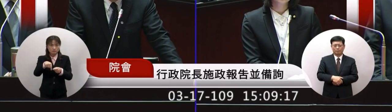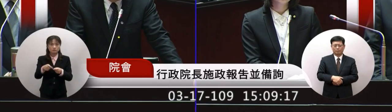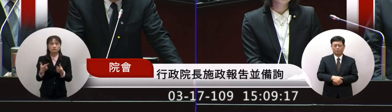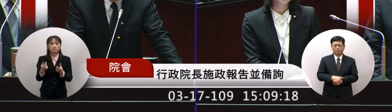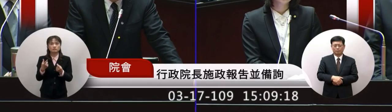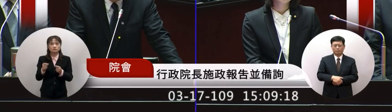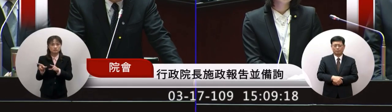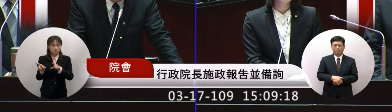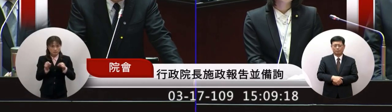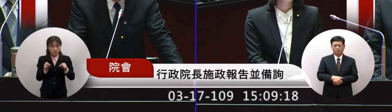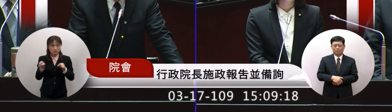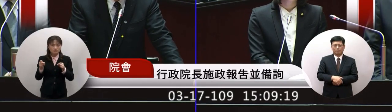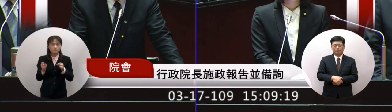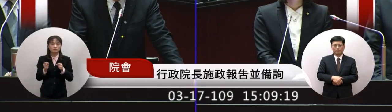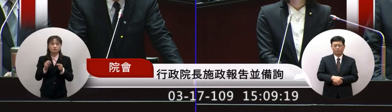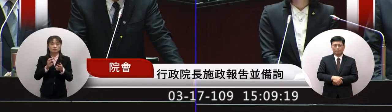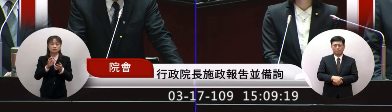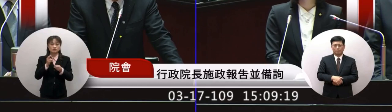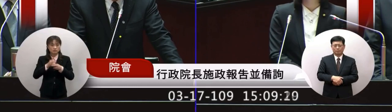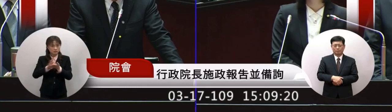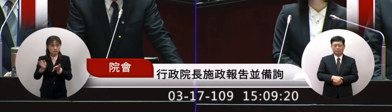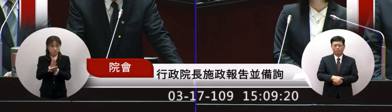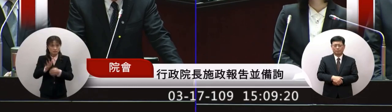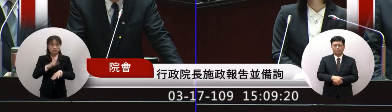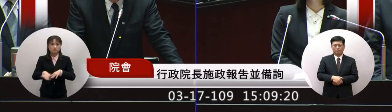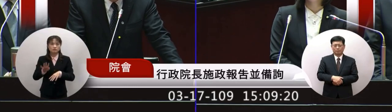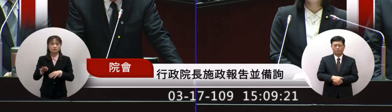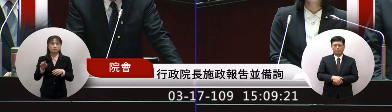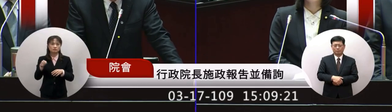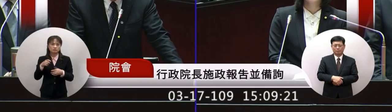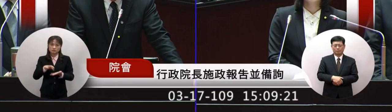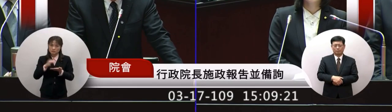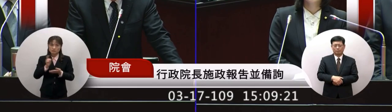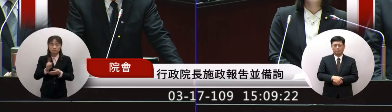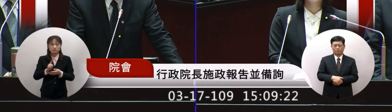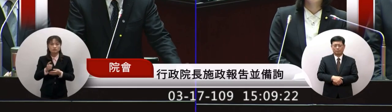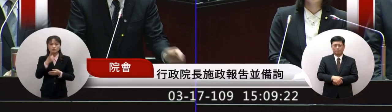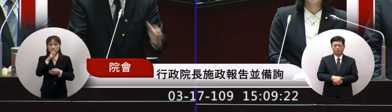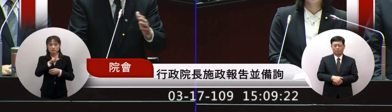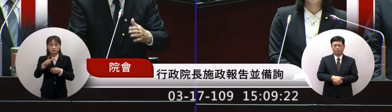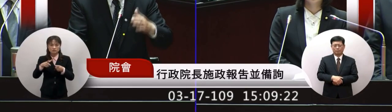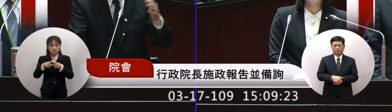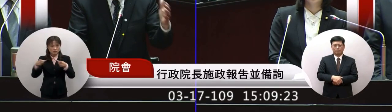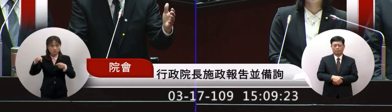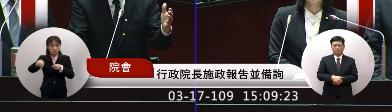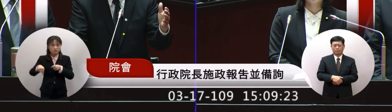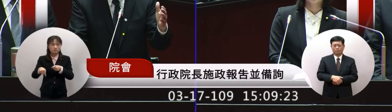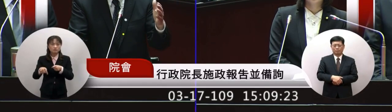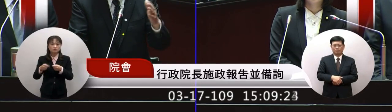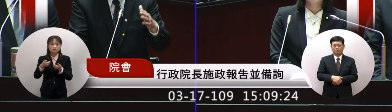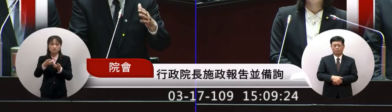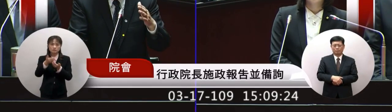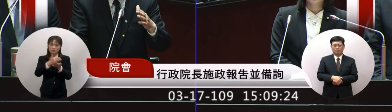不过如果您指教的可能是说绿色债券可能的一个分类啦齁，会有涉及到有些